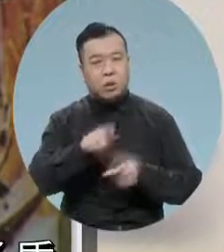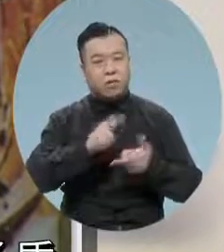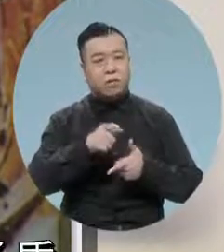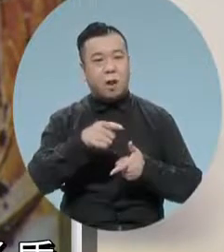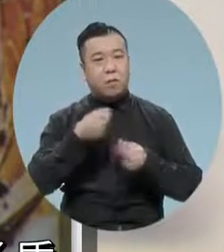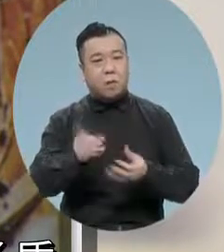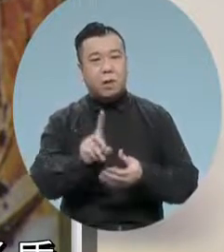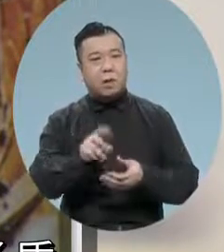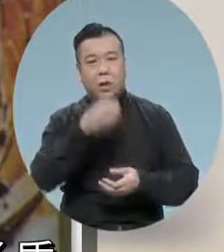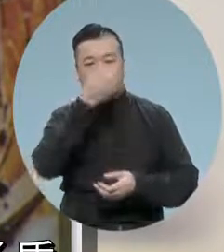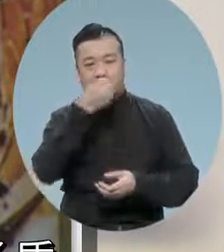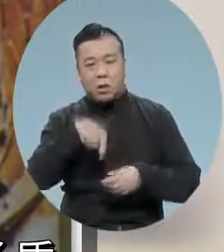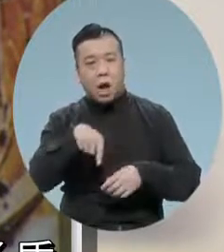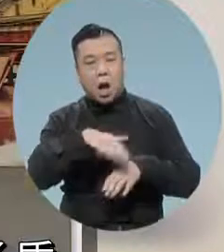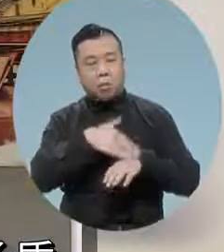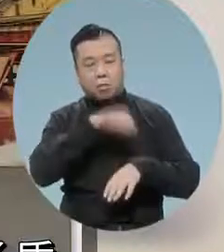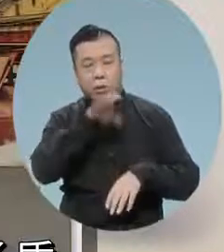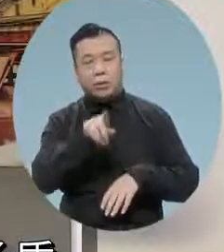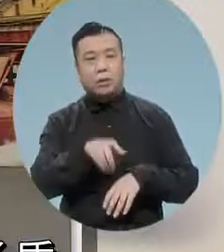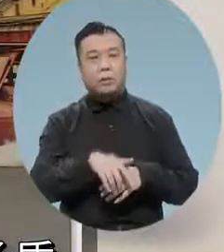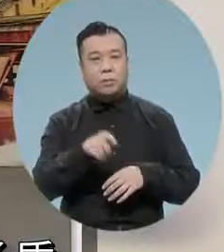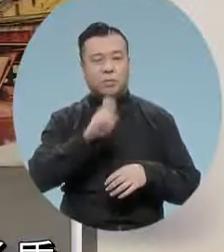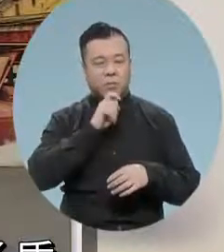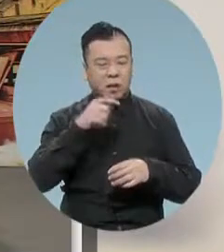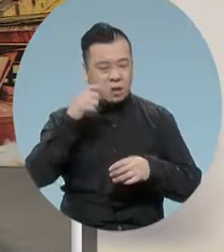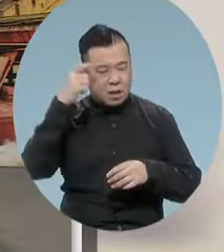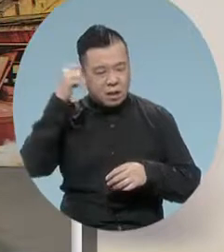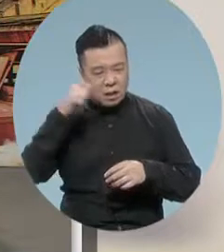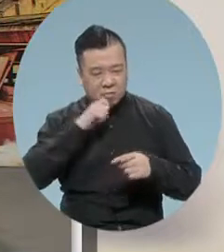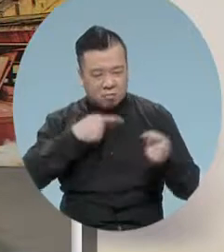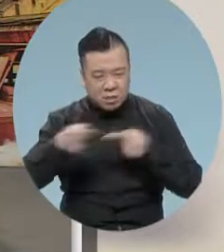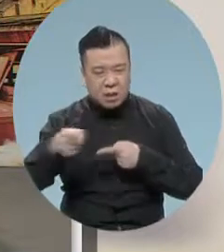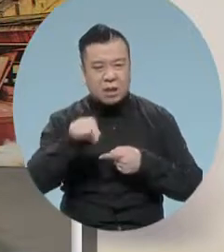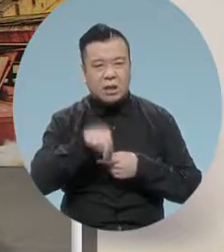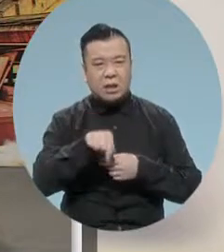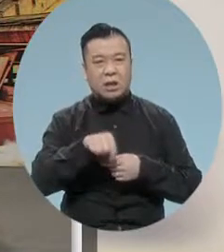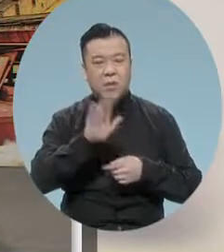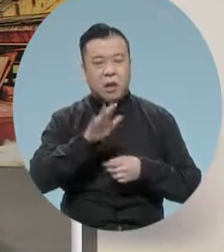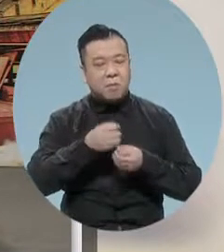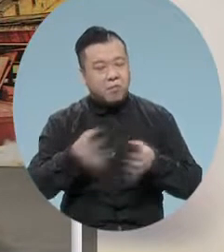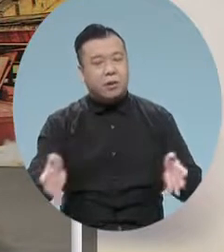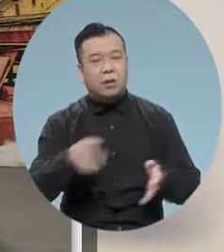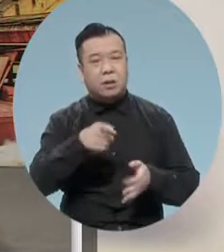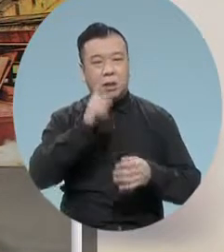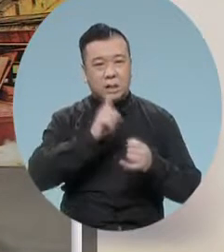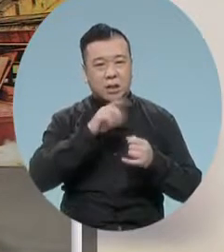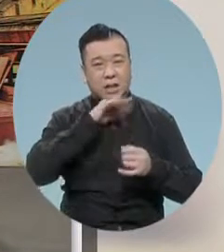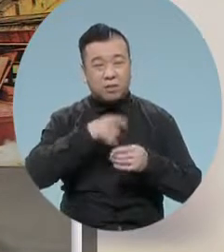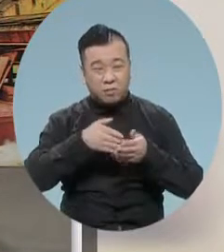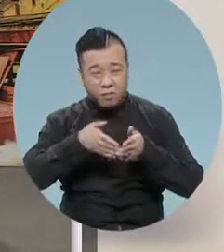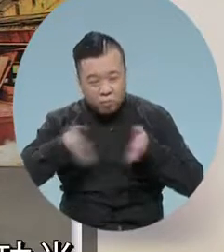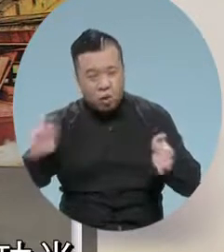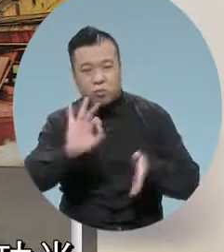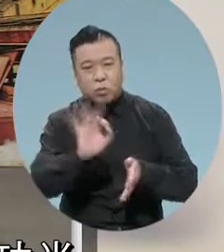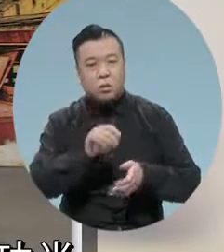方法先可以令到咧，我哋如果剛才都提嘅嗰個深層次矛盾咧，可以盡快咧可以疏導，因為始終如果呢個疏導唔